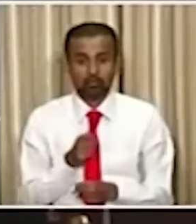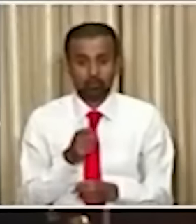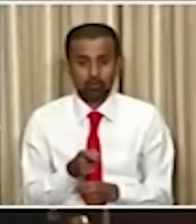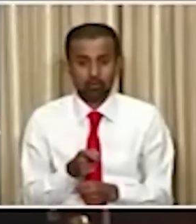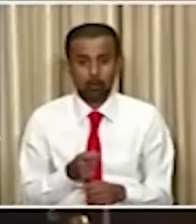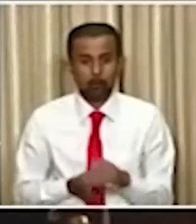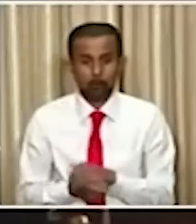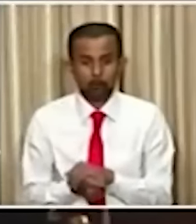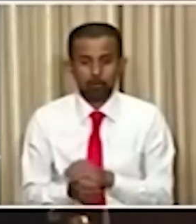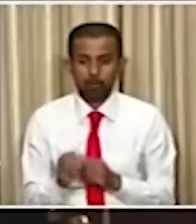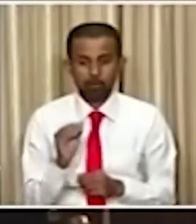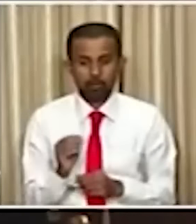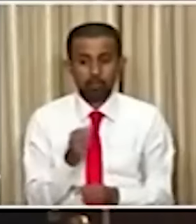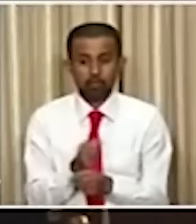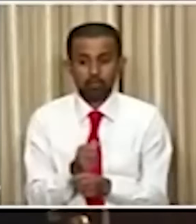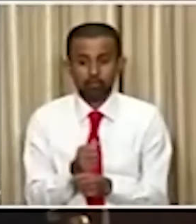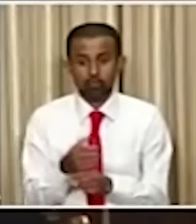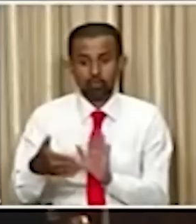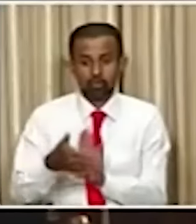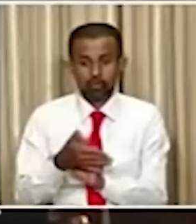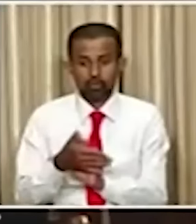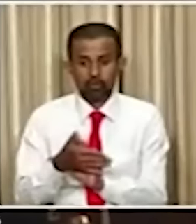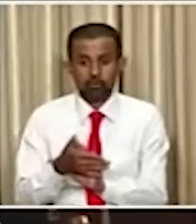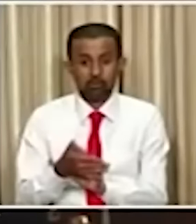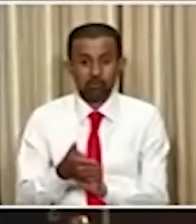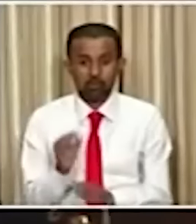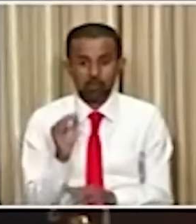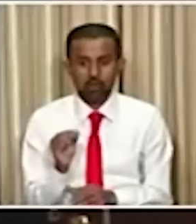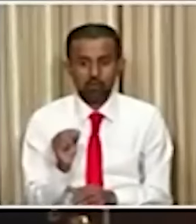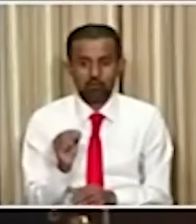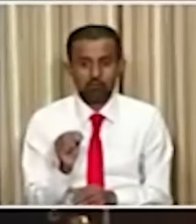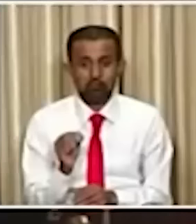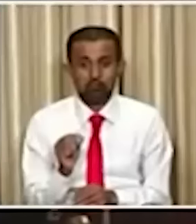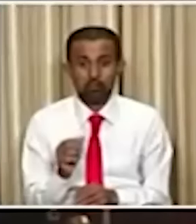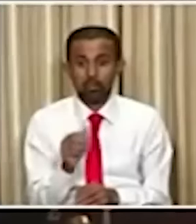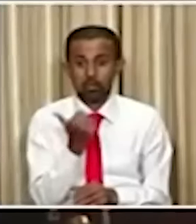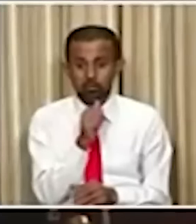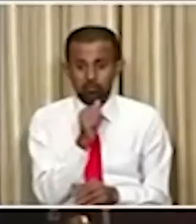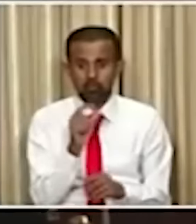කත් අදිනවා නම් ආණ්ඩුවත් එක්ක හීලා වෙනවා නම් ඔවුන්ට බාර් ලයිසනුත් දෙනවා කියලා